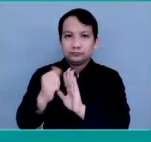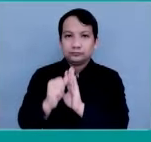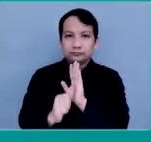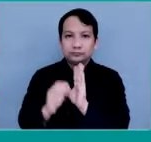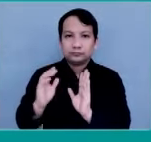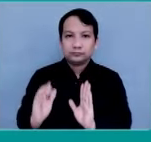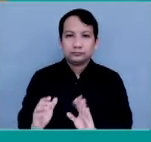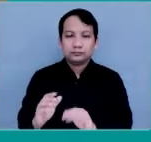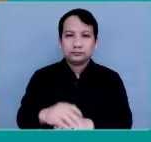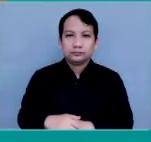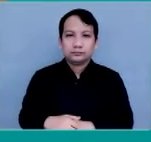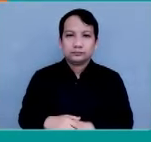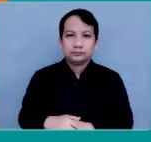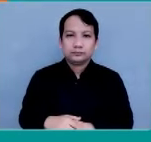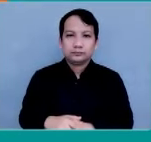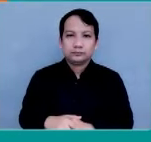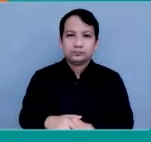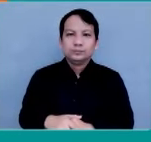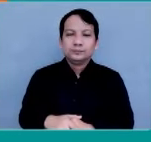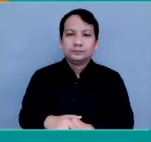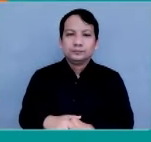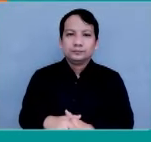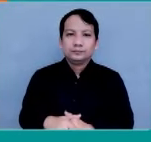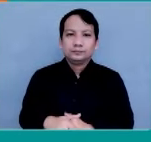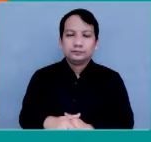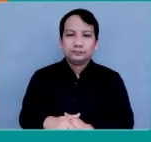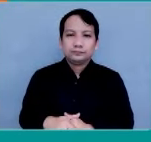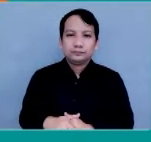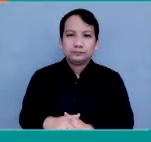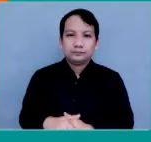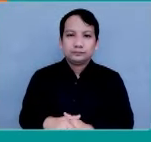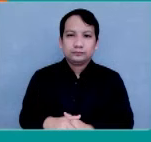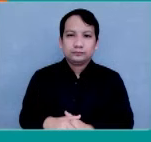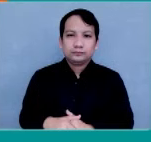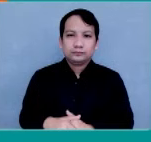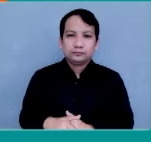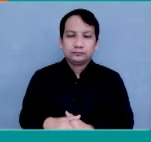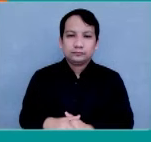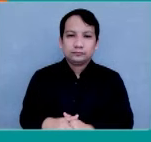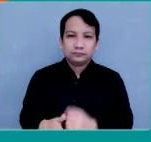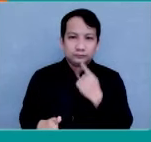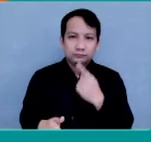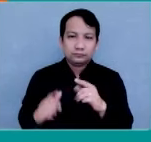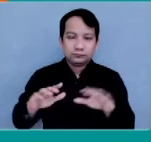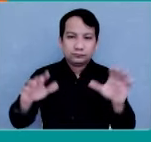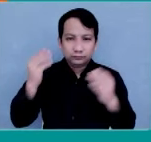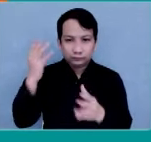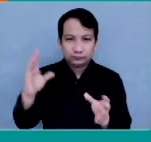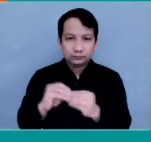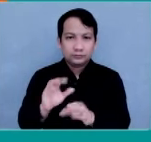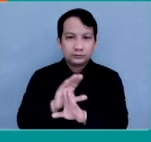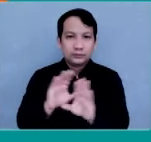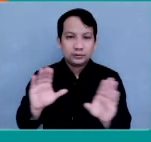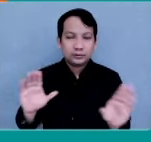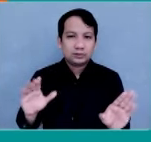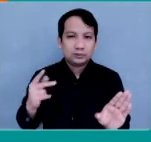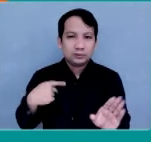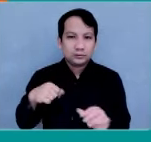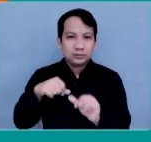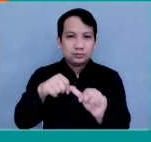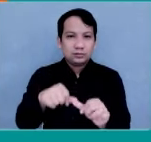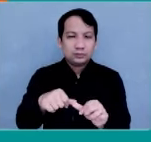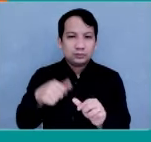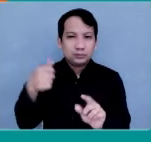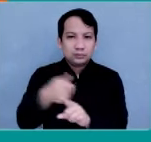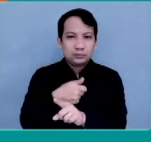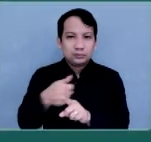lilinaw naman ng abogado ni Kiboy na si Attorney israelito toron Sumuko ang Pastor dahil ayaw na raw nitong magpatuloy pa ang karahasan